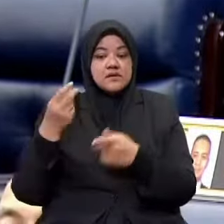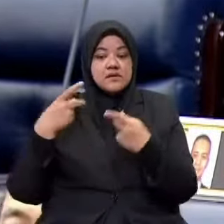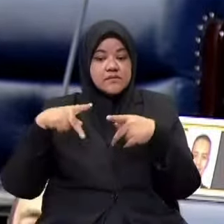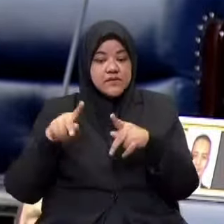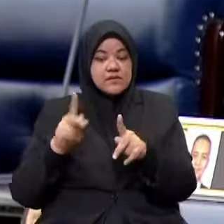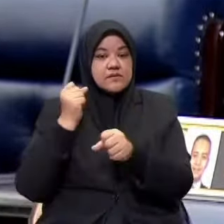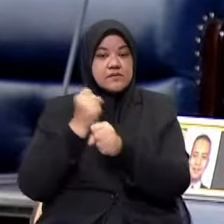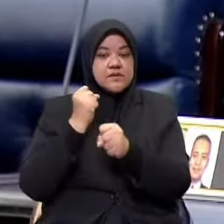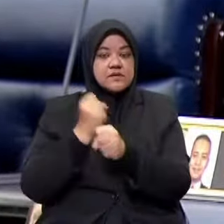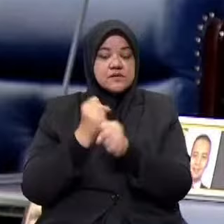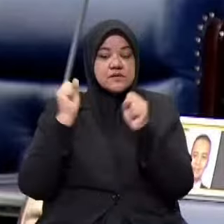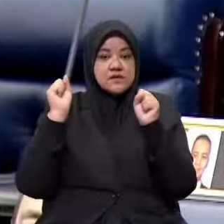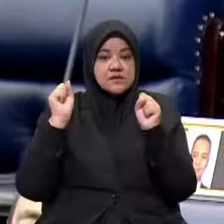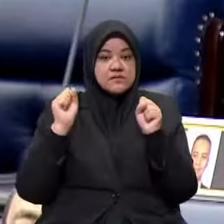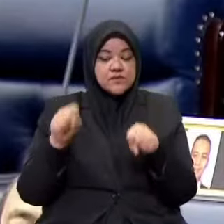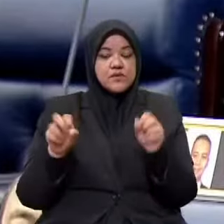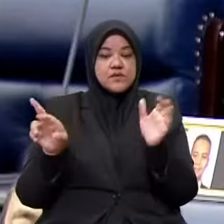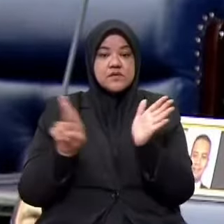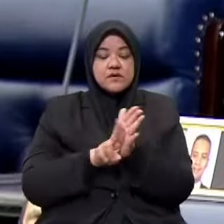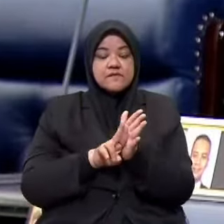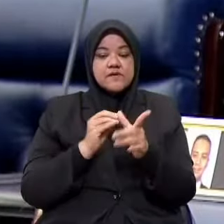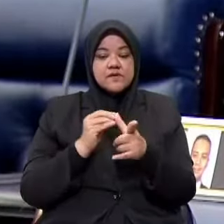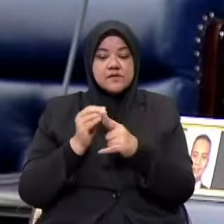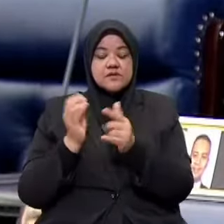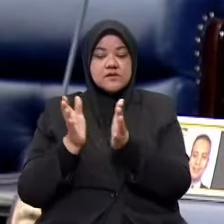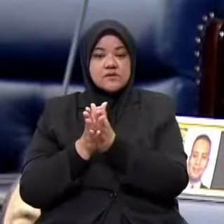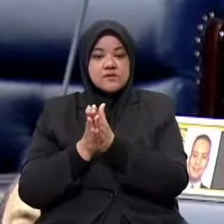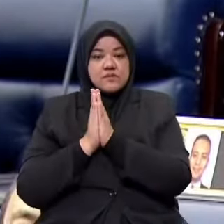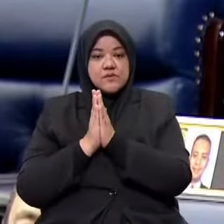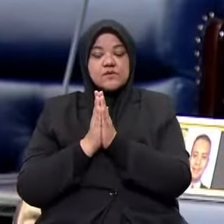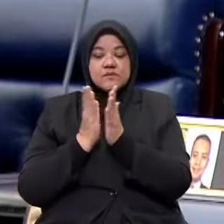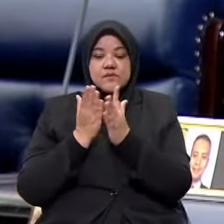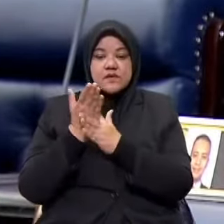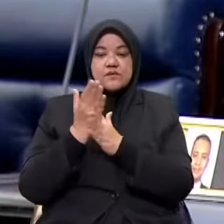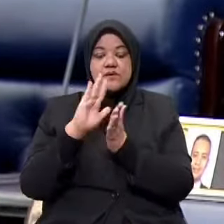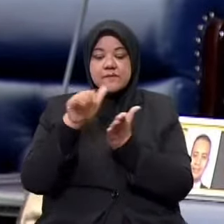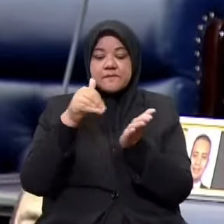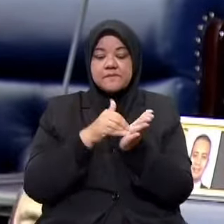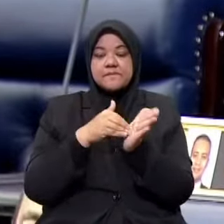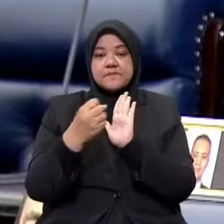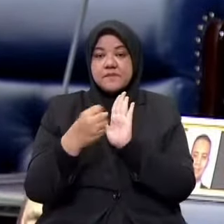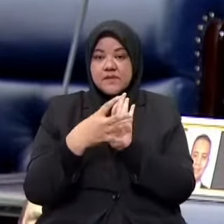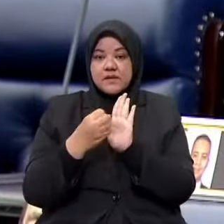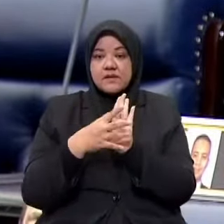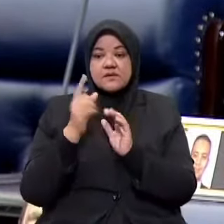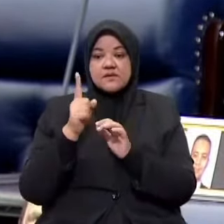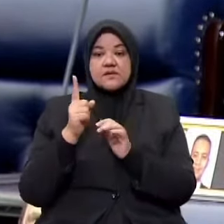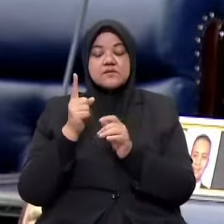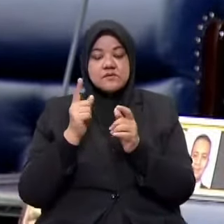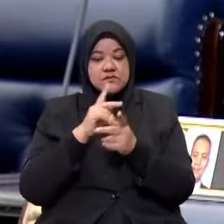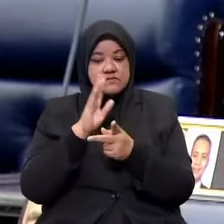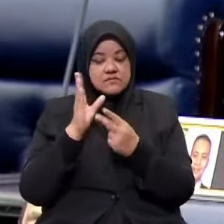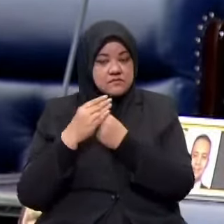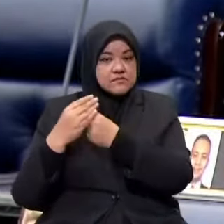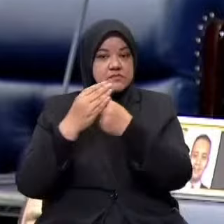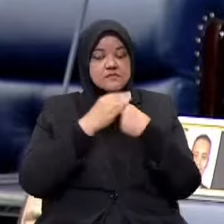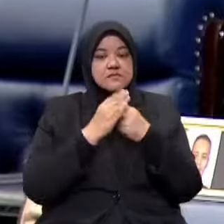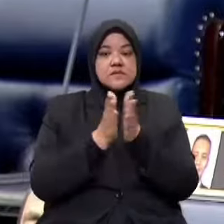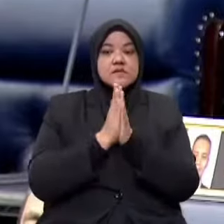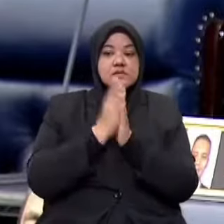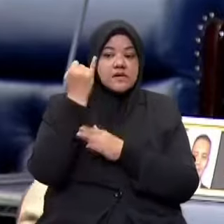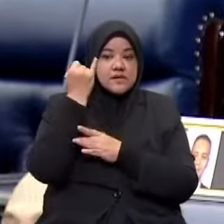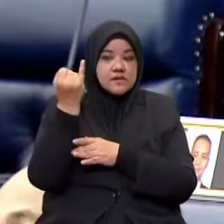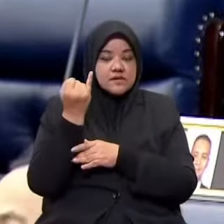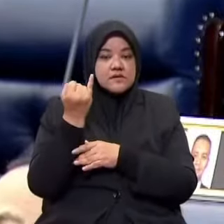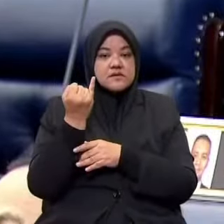peluang-peluang pekerjaan yang boleh didaftar atau dimohon melalui Pengkalan tersebut satu yang lebih bersepadu minta